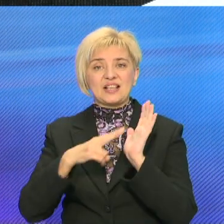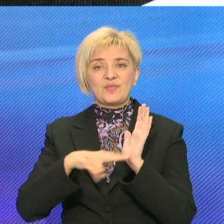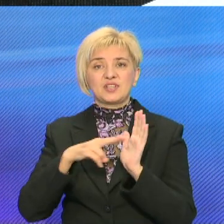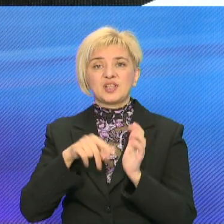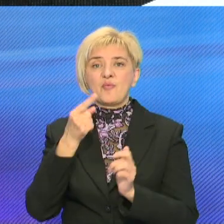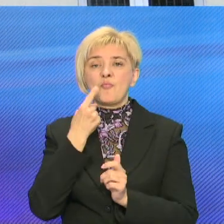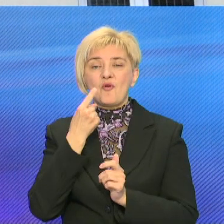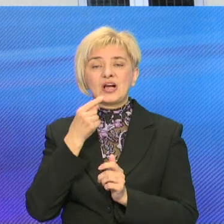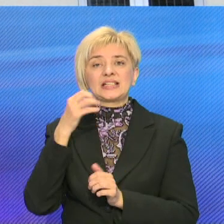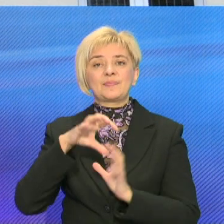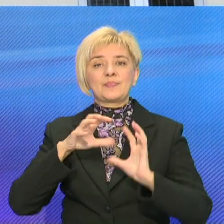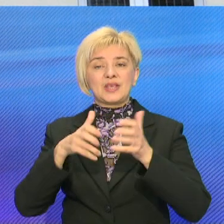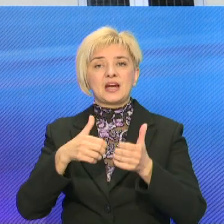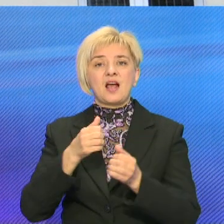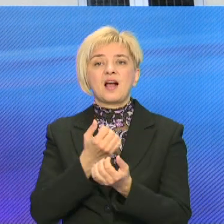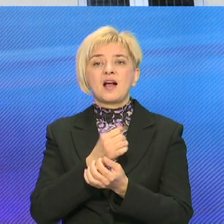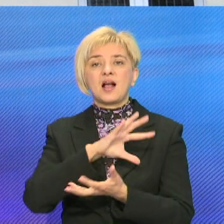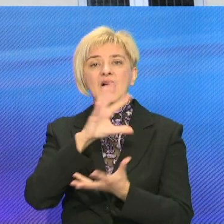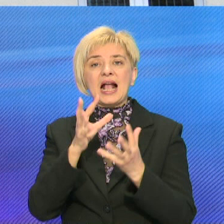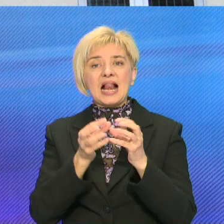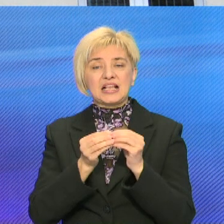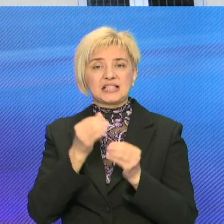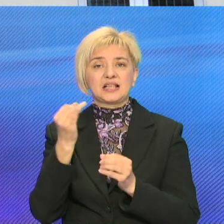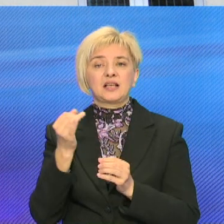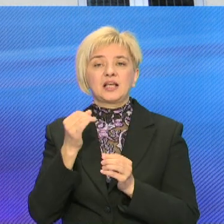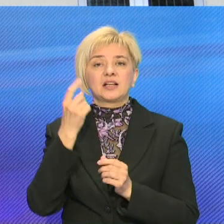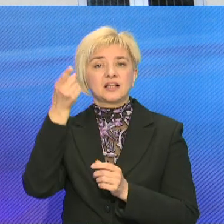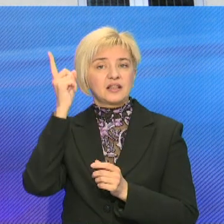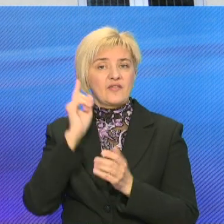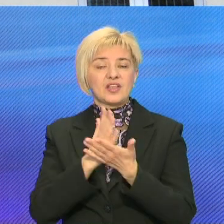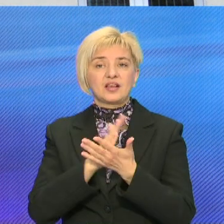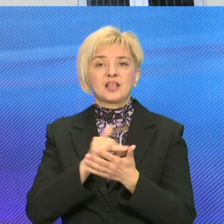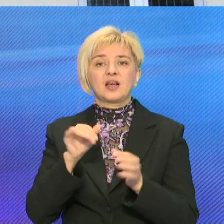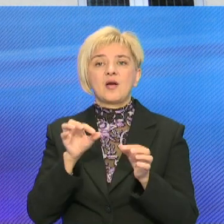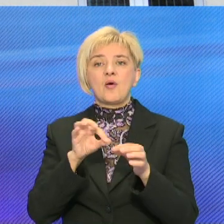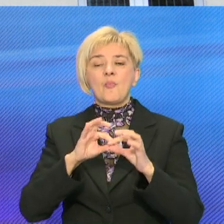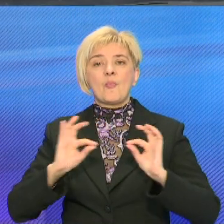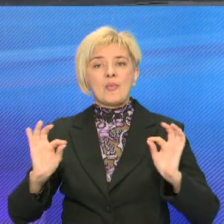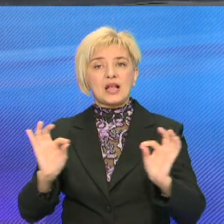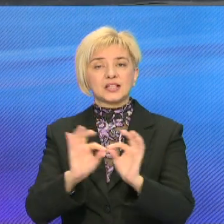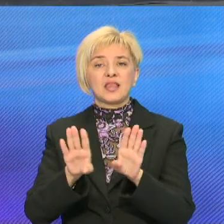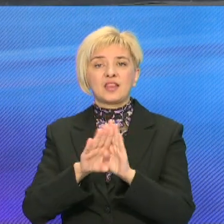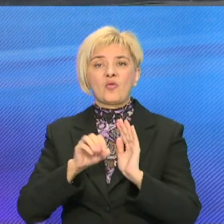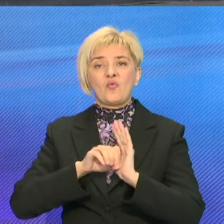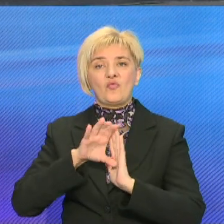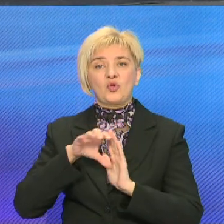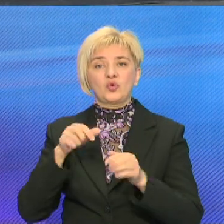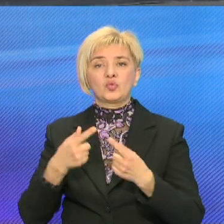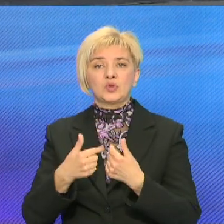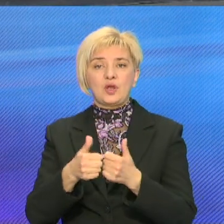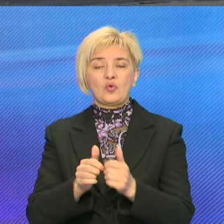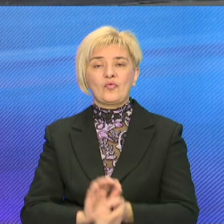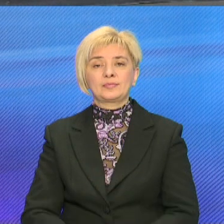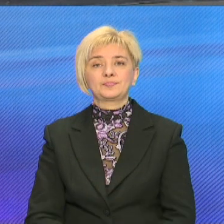света, коллекции стародавней книги, краязнаўчых документов и нават грампластинок – такі фонд установы.